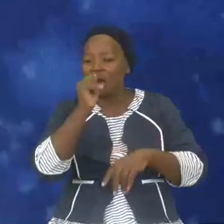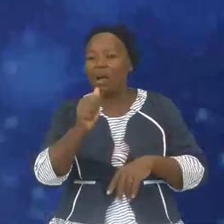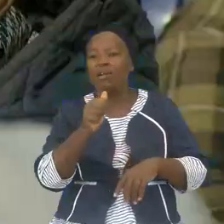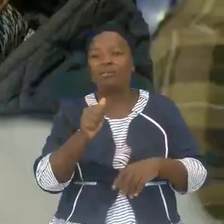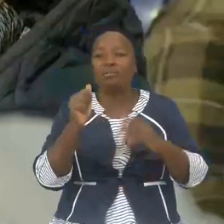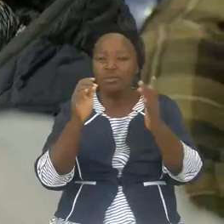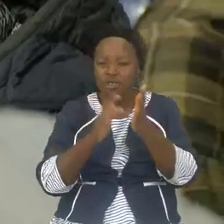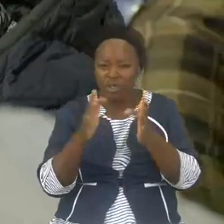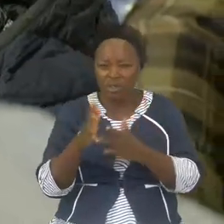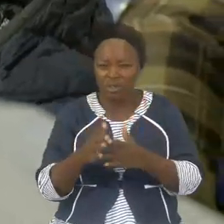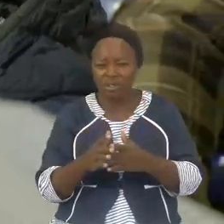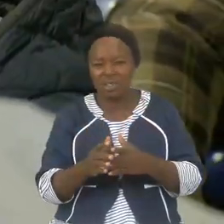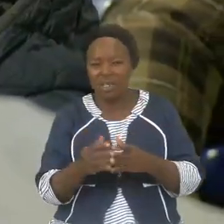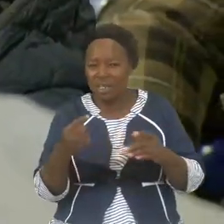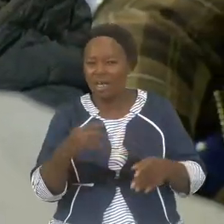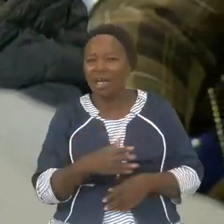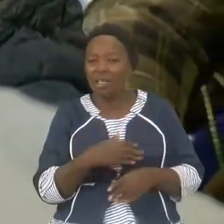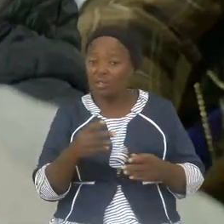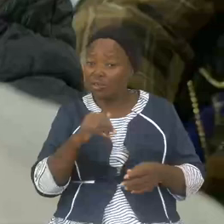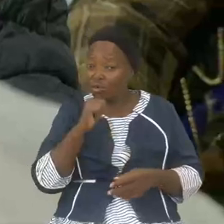Jésus. » C'est lui